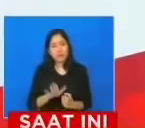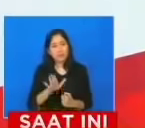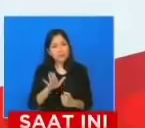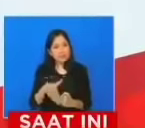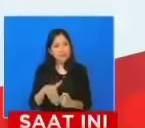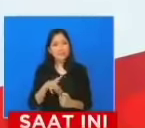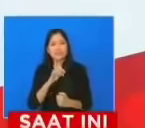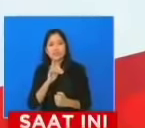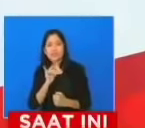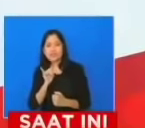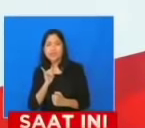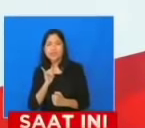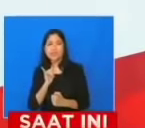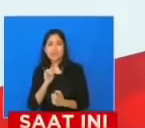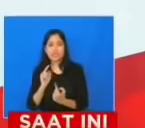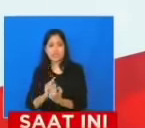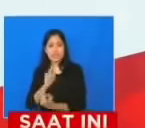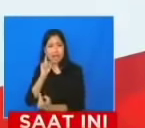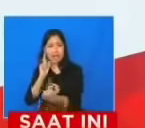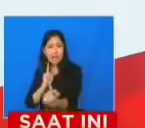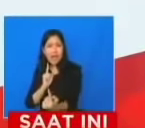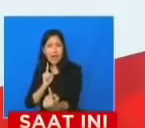mengabaikan untuk menjaga jarak,